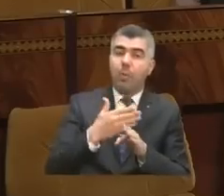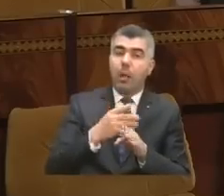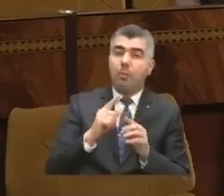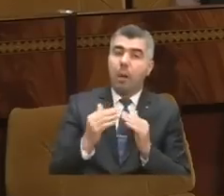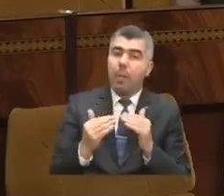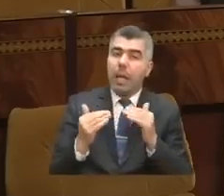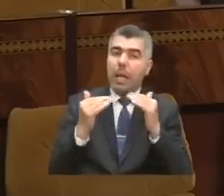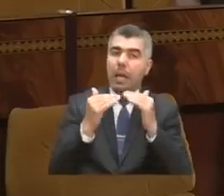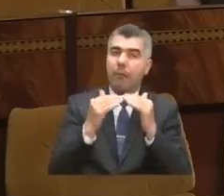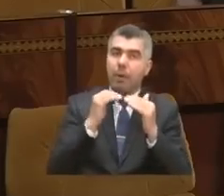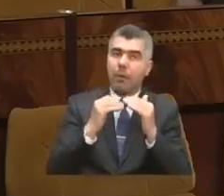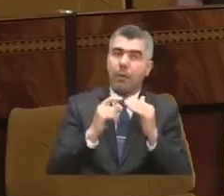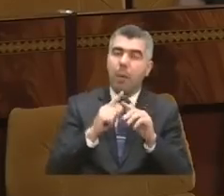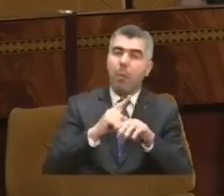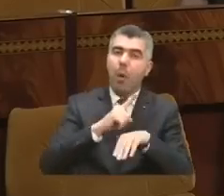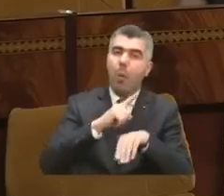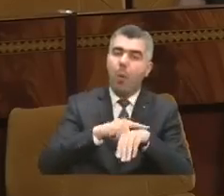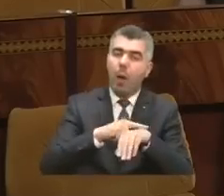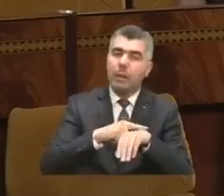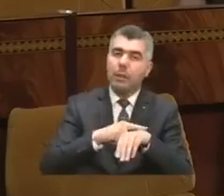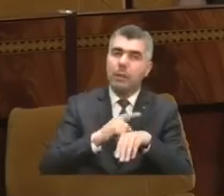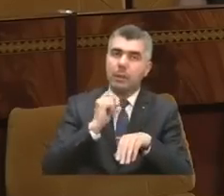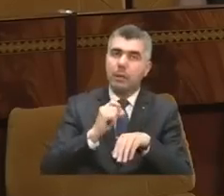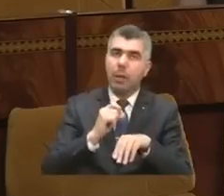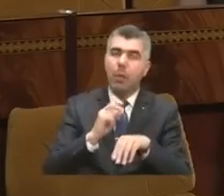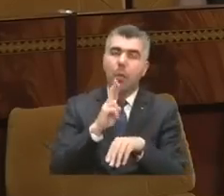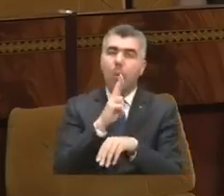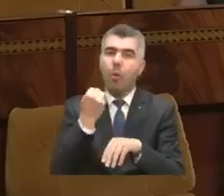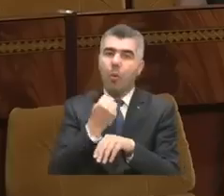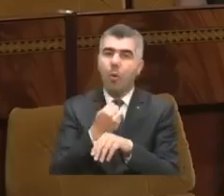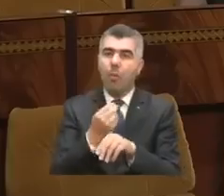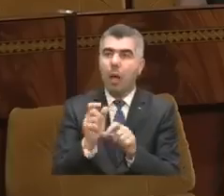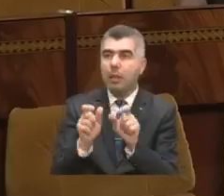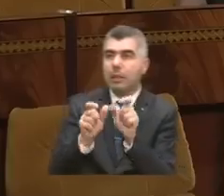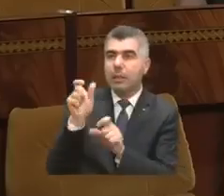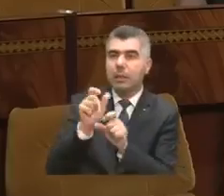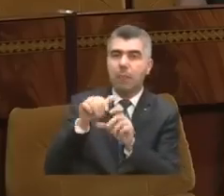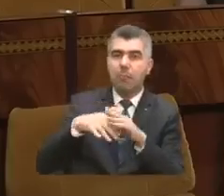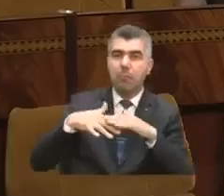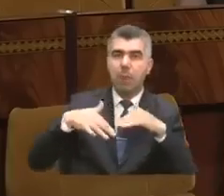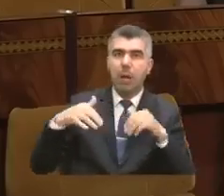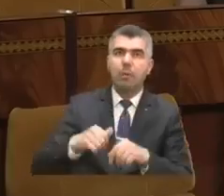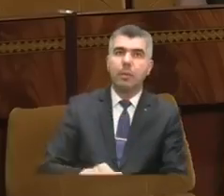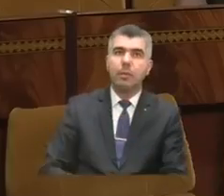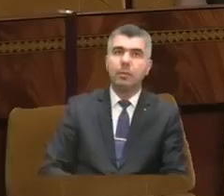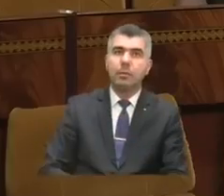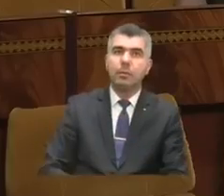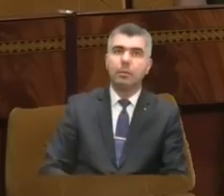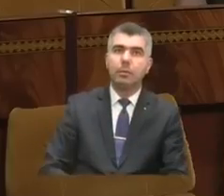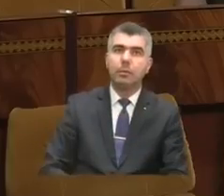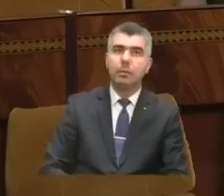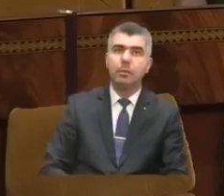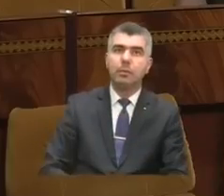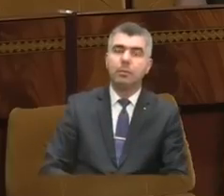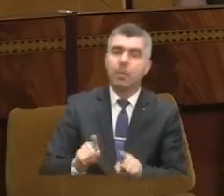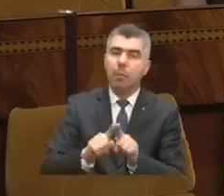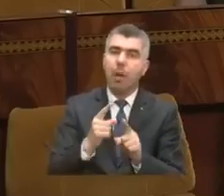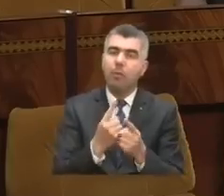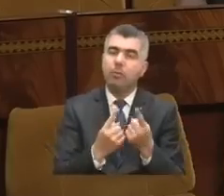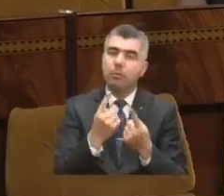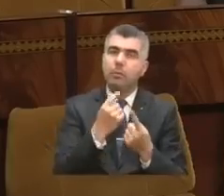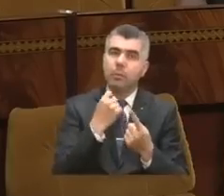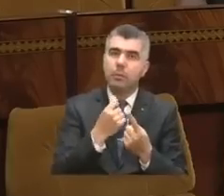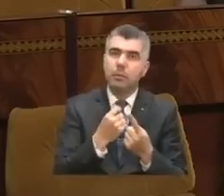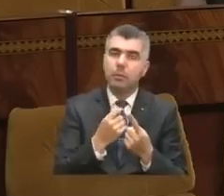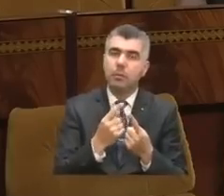مناصفه الوقت اللي غتاخذوا الحكومه ولا ياخذوا السيدات والساده النواب، هنا التاويل كيرجع بان